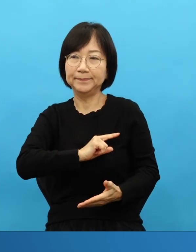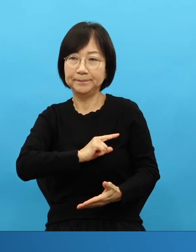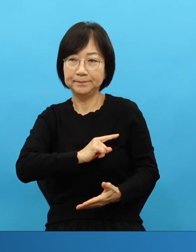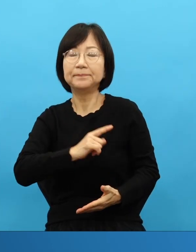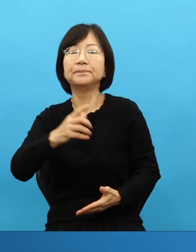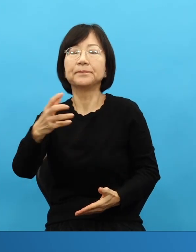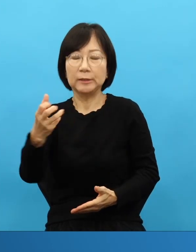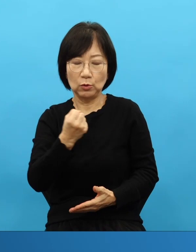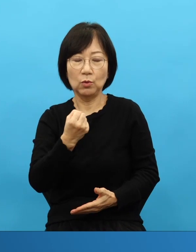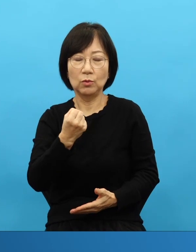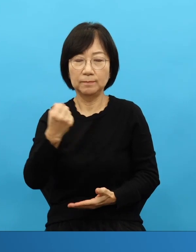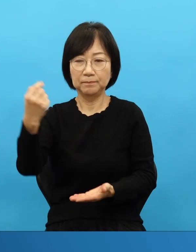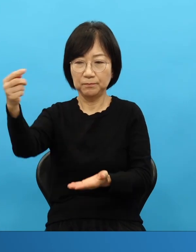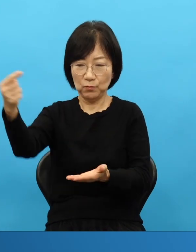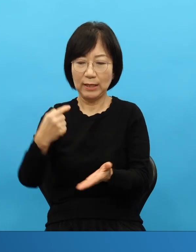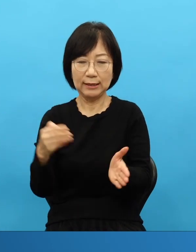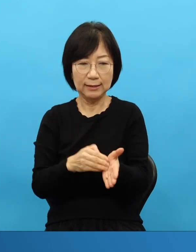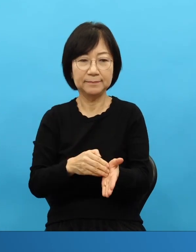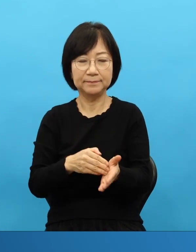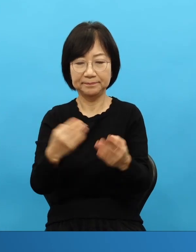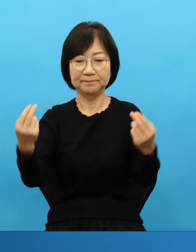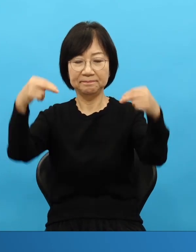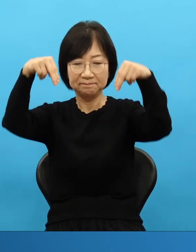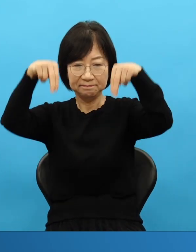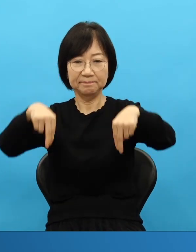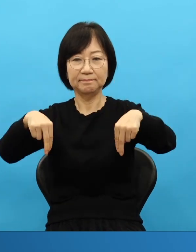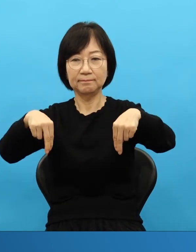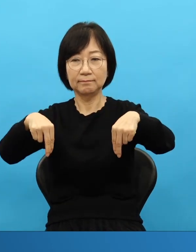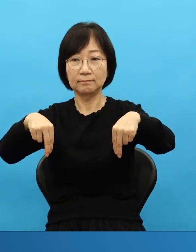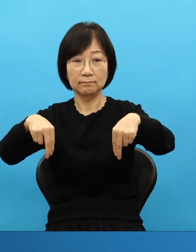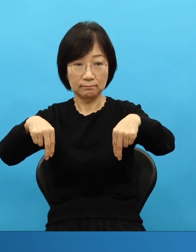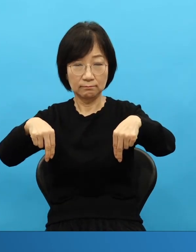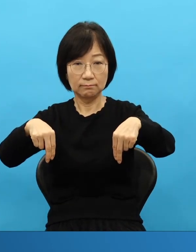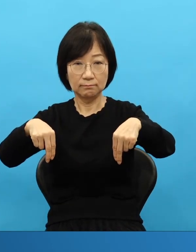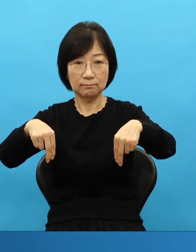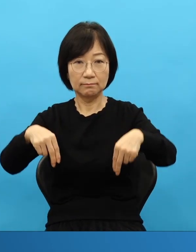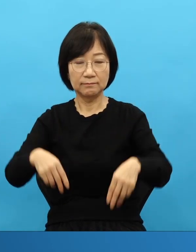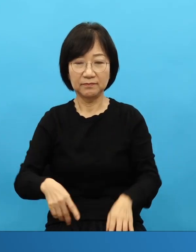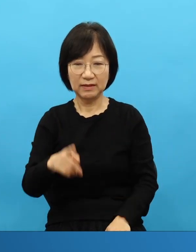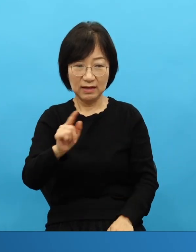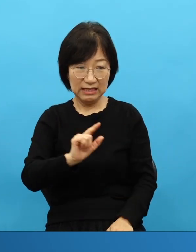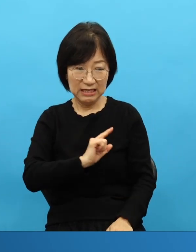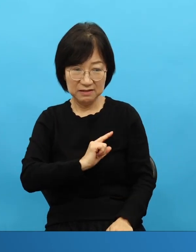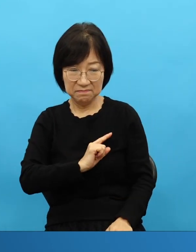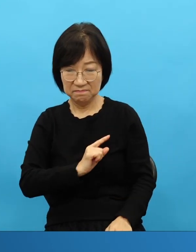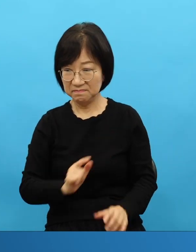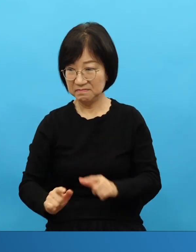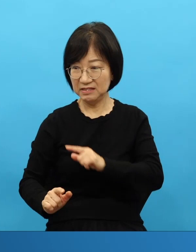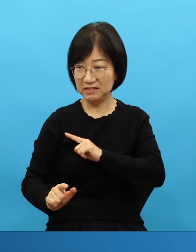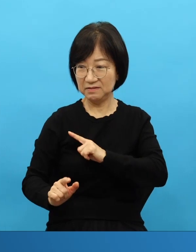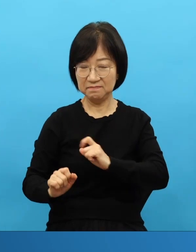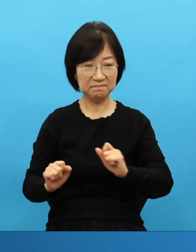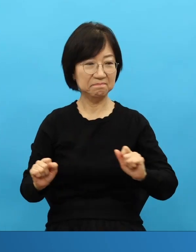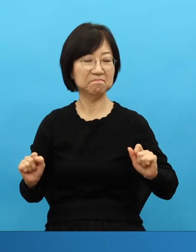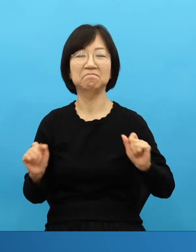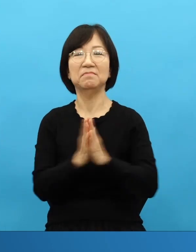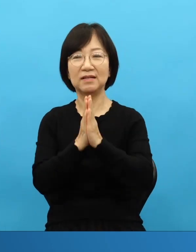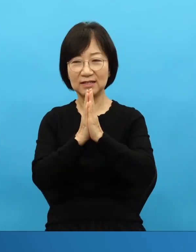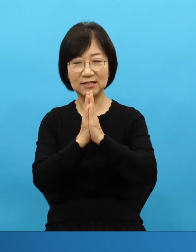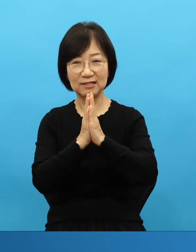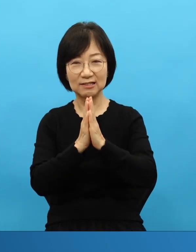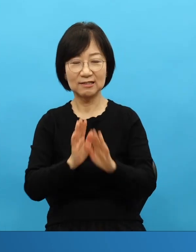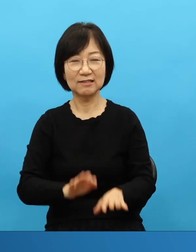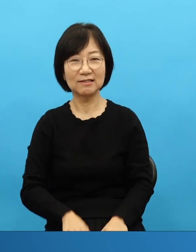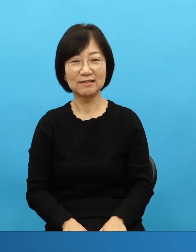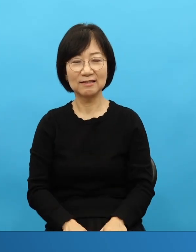name of the Lord God Almighty, whose name you have defied. 이름 대결이 지금 나왔어요. And so it talks about the Lord's name.